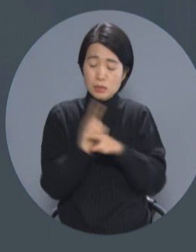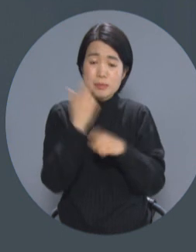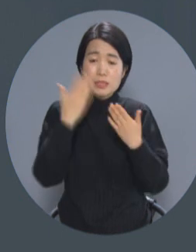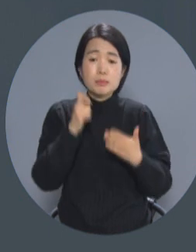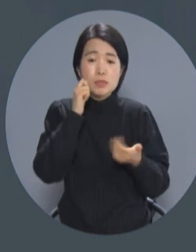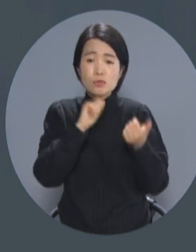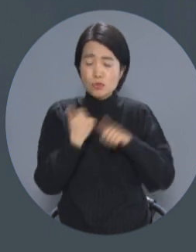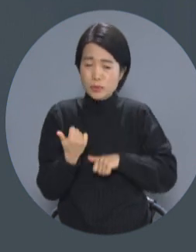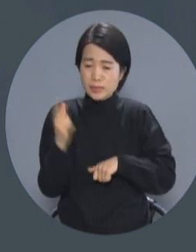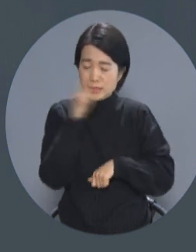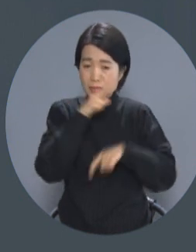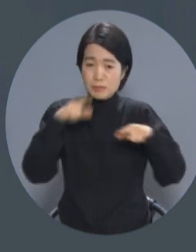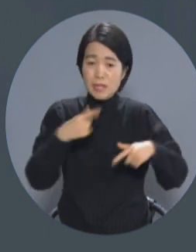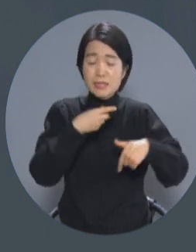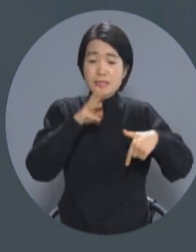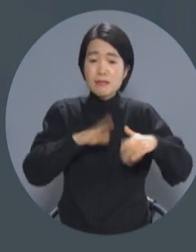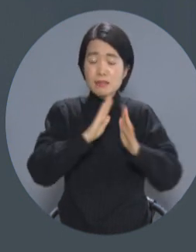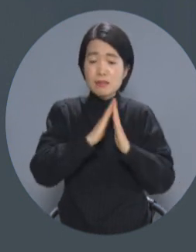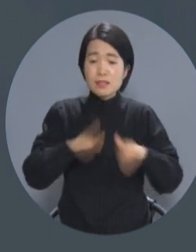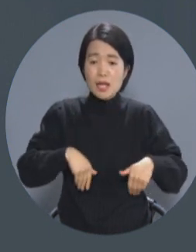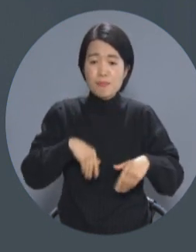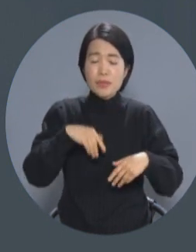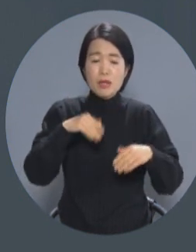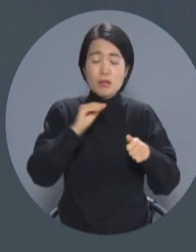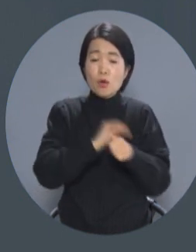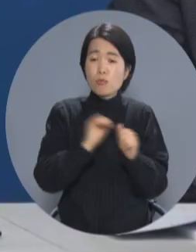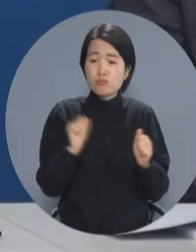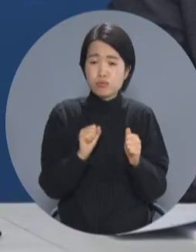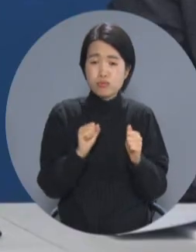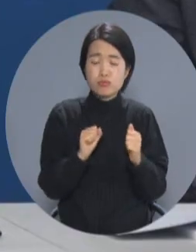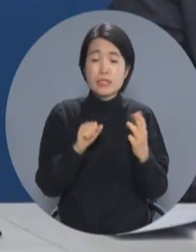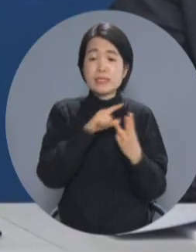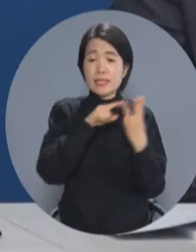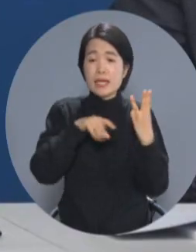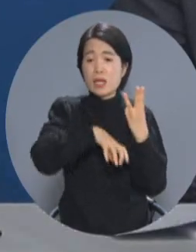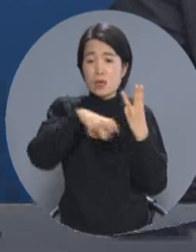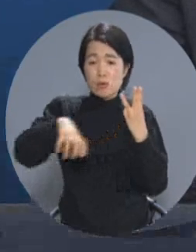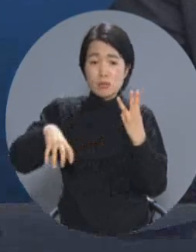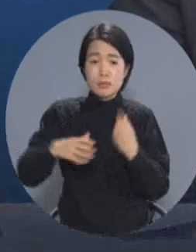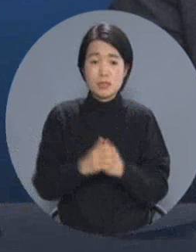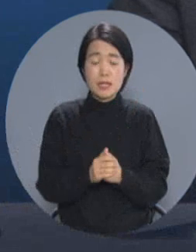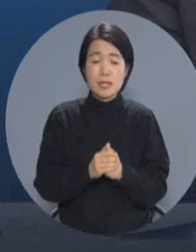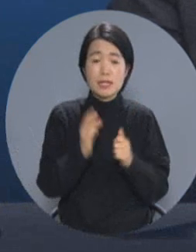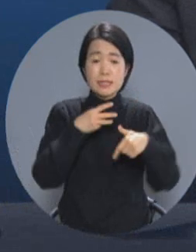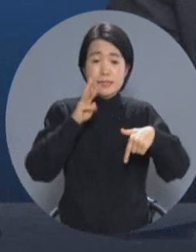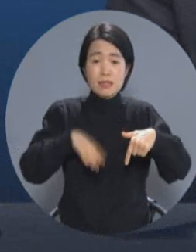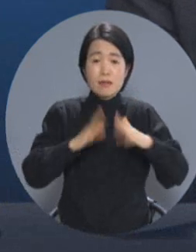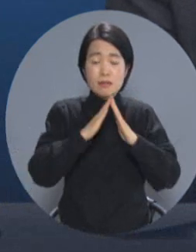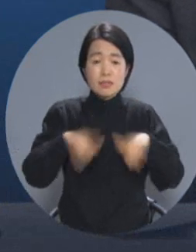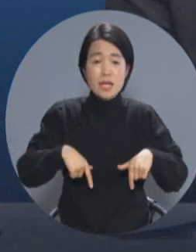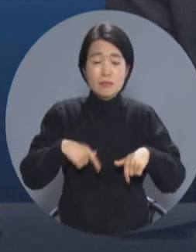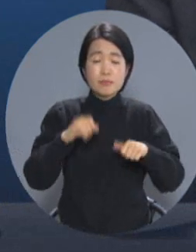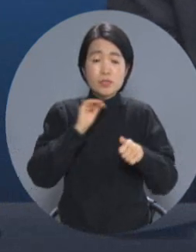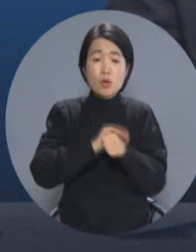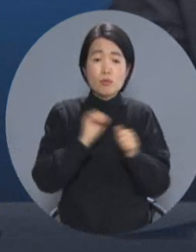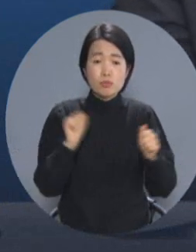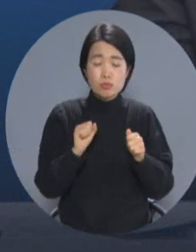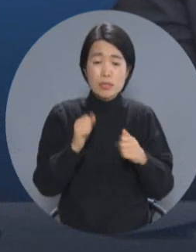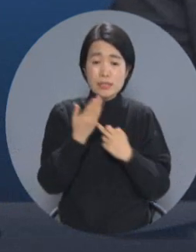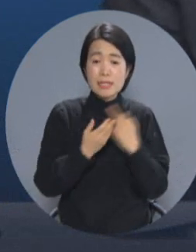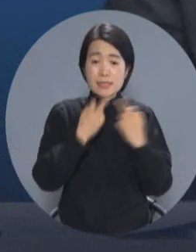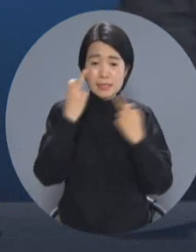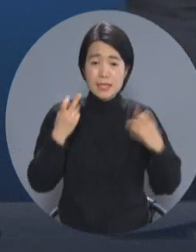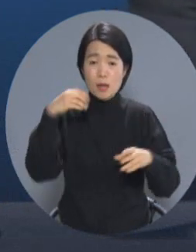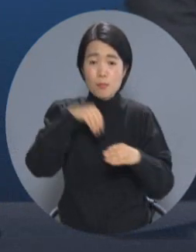의료 취약지로 인천 전남 경북이 꼽혔습니다 인천 전남 경북은 도서상관지역을 포함한 의료